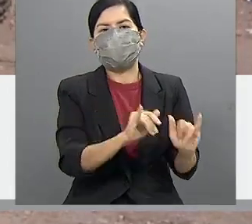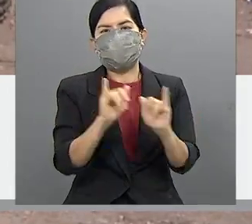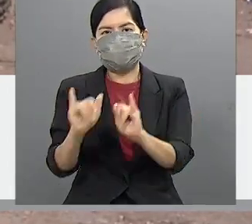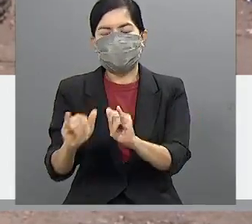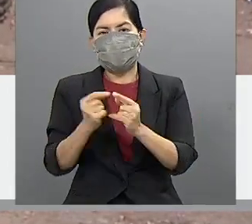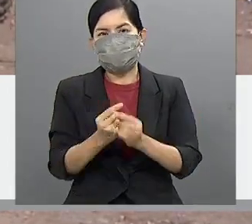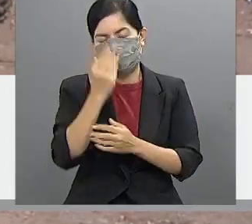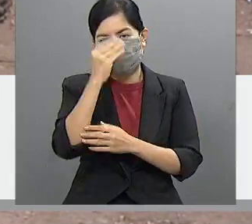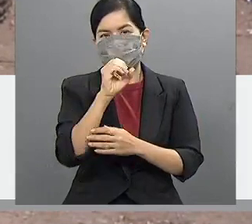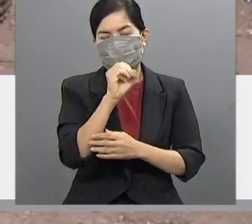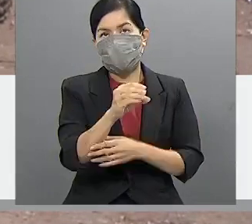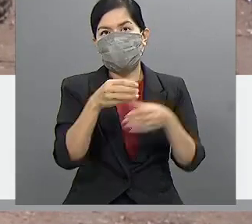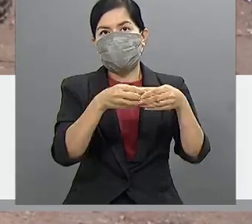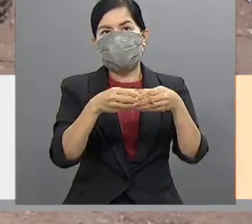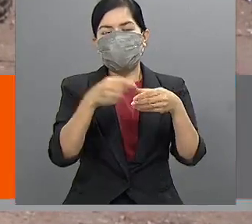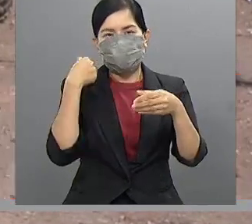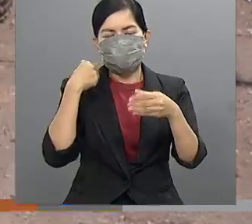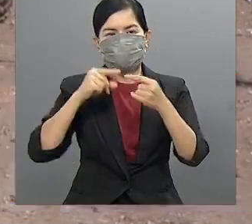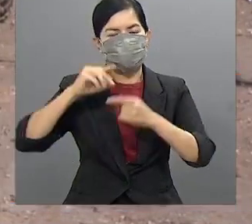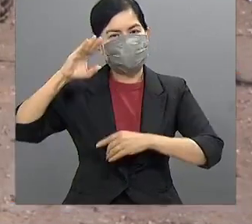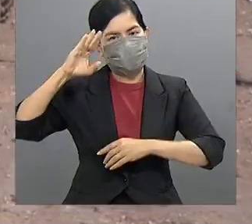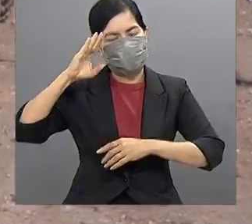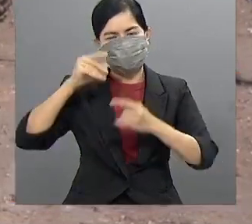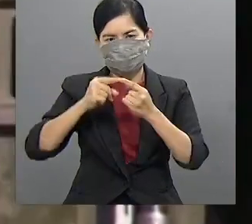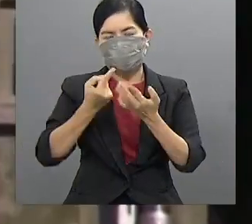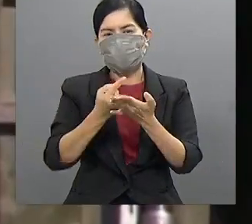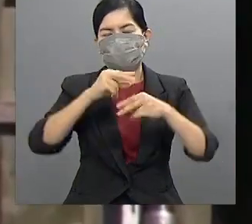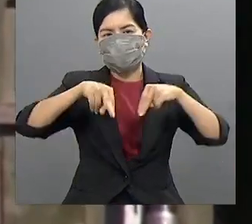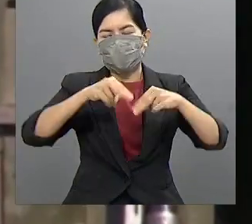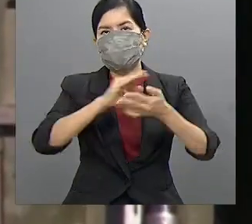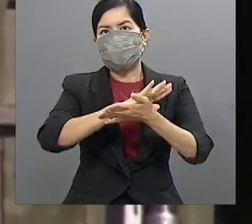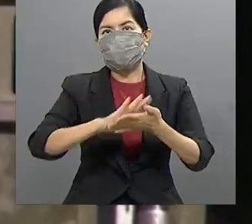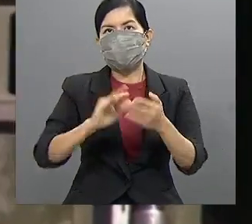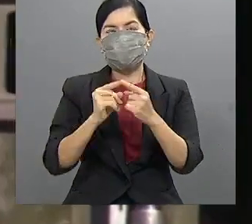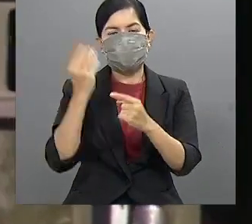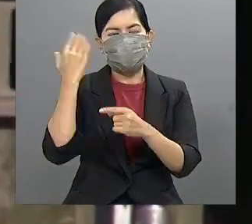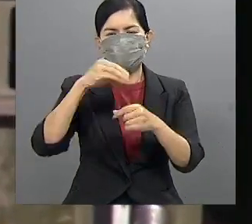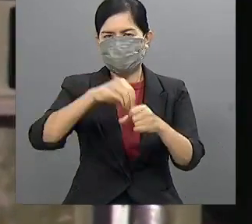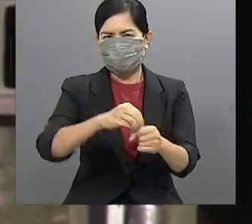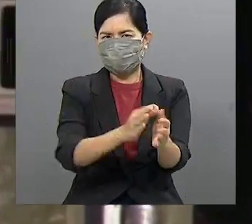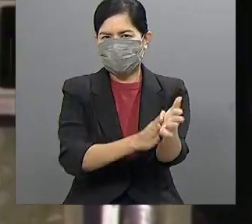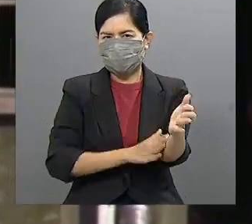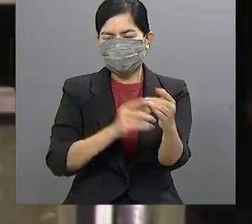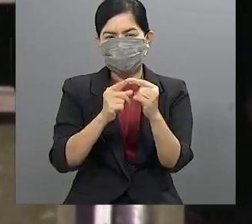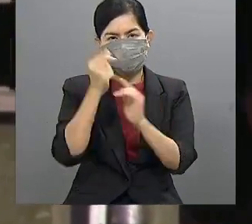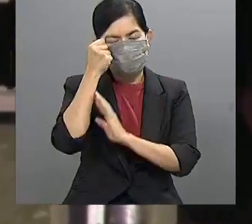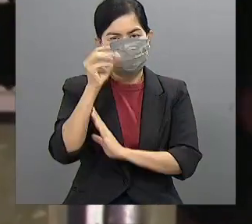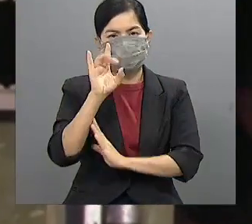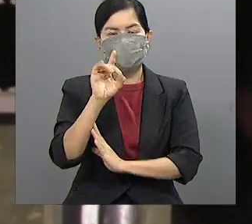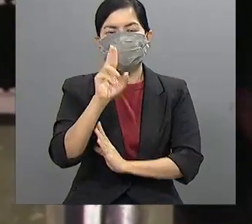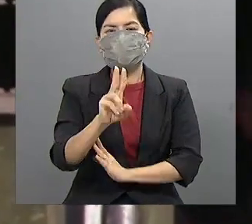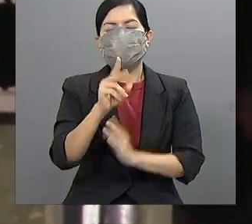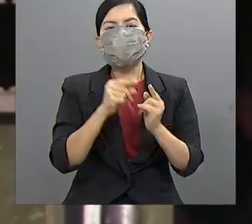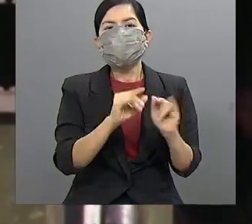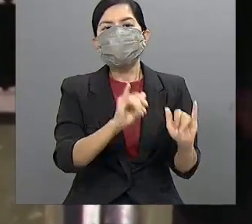ติภารกิจเสร็จสิ้นแล้วหลังจากก่อนหน้านี้ตรึงกำลังอยู่ในพื้นที่นานกว่า82วันการอพยพครั้งนี้น่าจะ